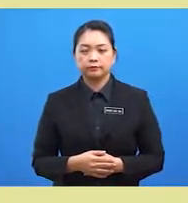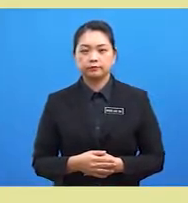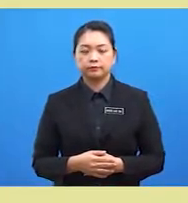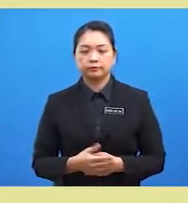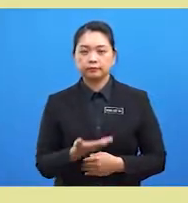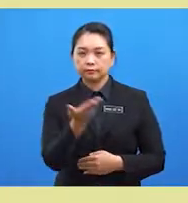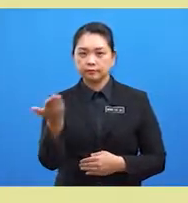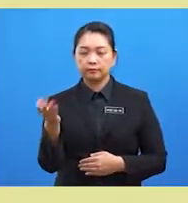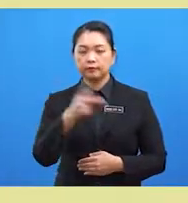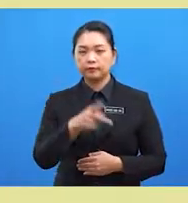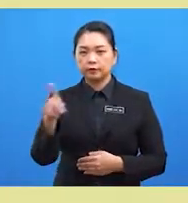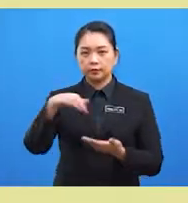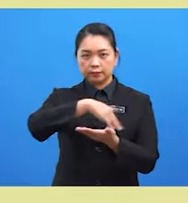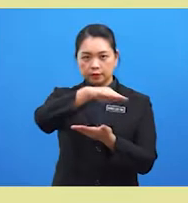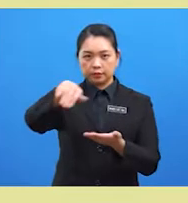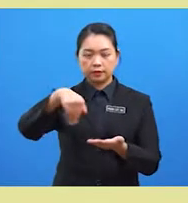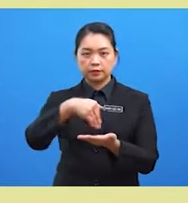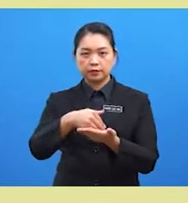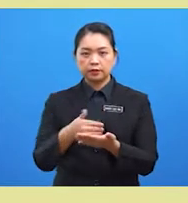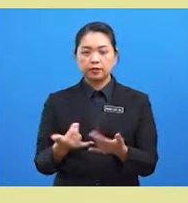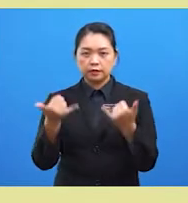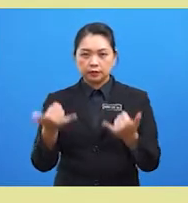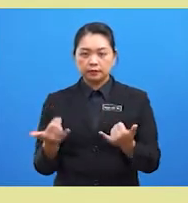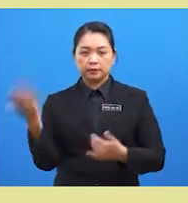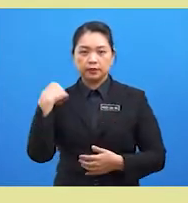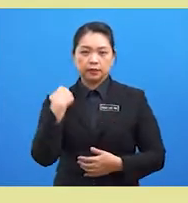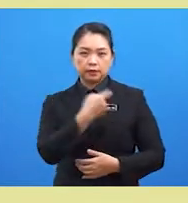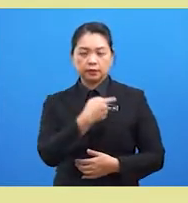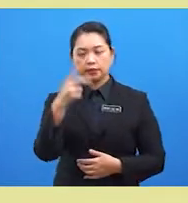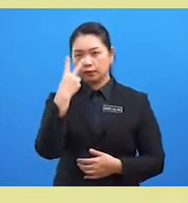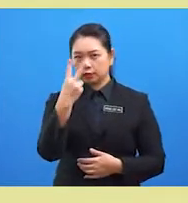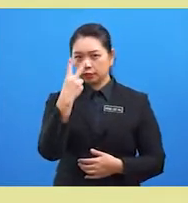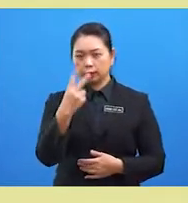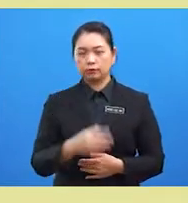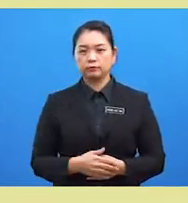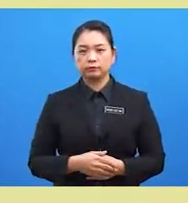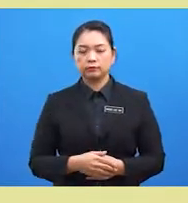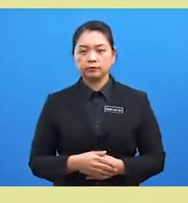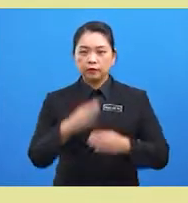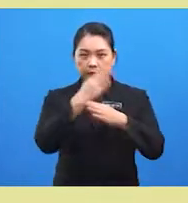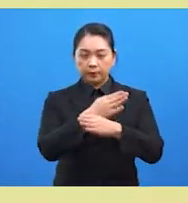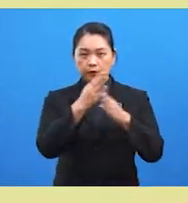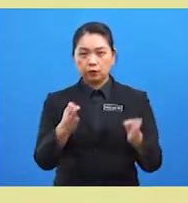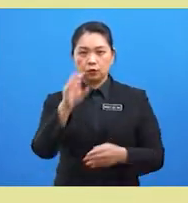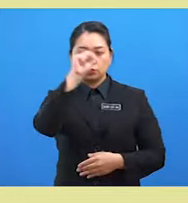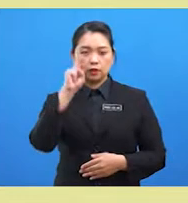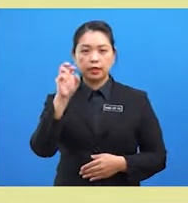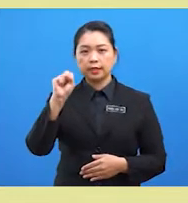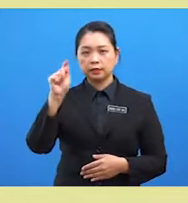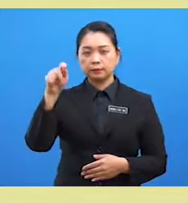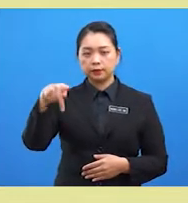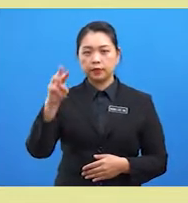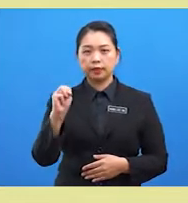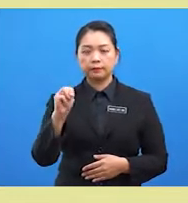Para pelajar sekalian, kini mari kita perhatikan bentuk soalan STPM